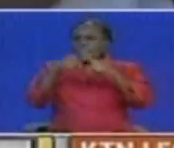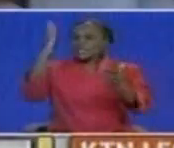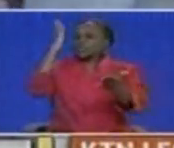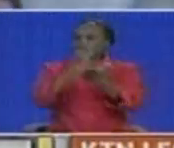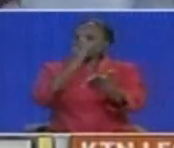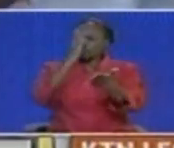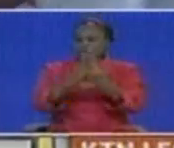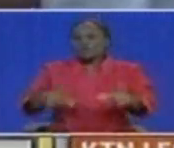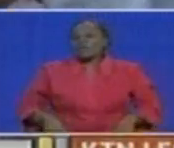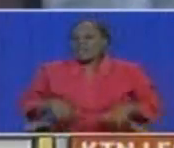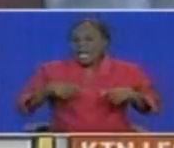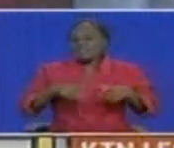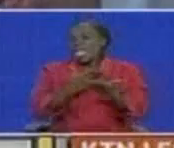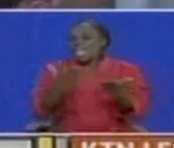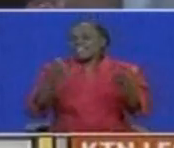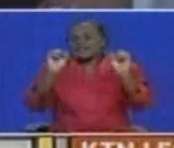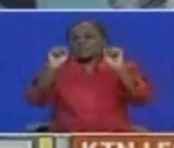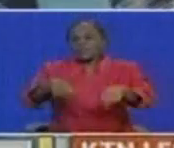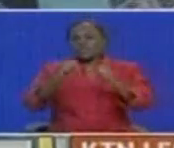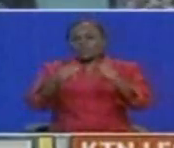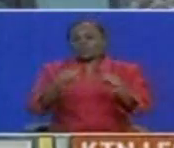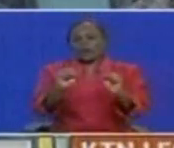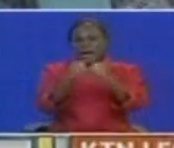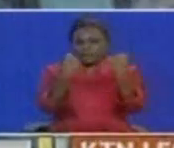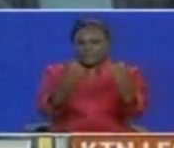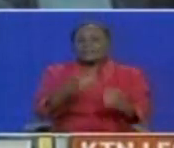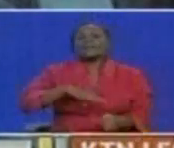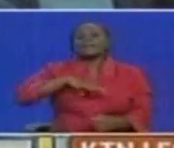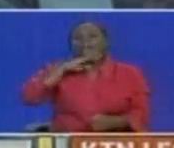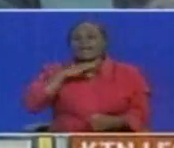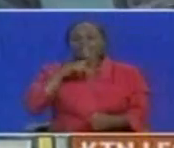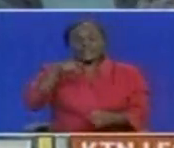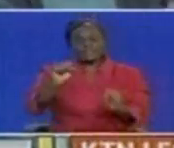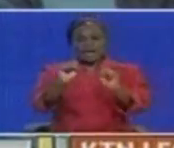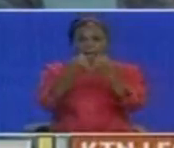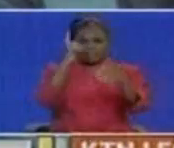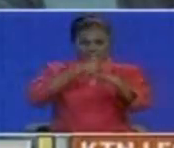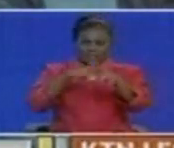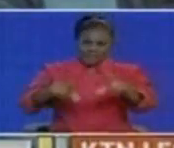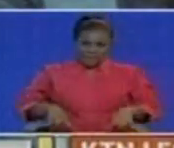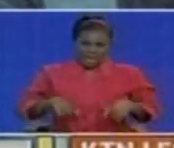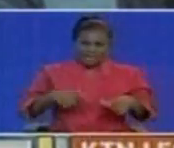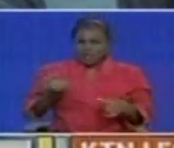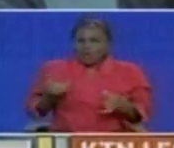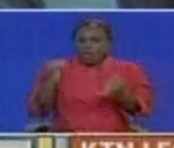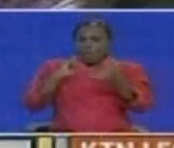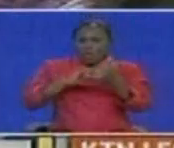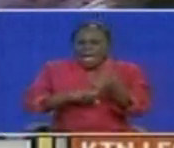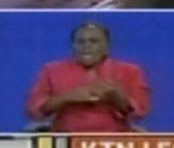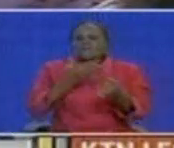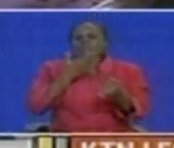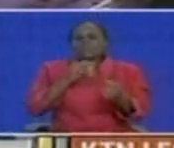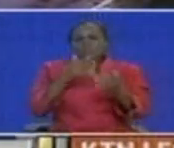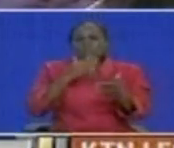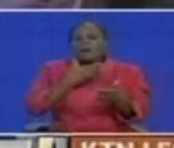ni maisha na lolote huenda likatokea. Kifo ni moja wapo ya mambo ambayo hushuhudiwa maishani. Na kwa wajane hawa tuliokutana nao katika eneo la